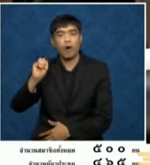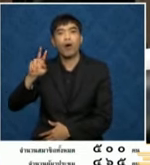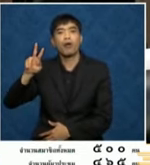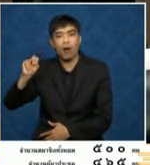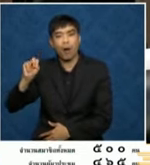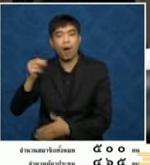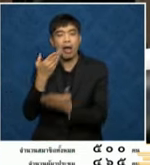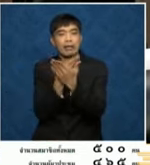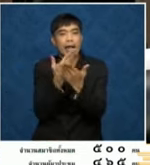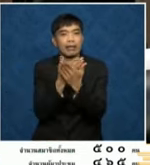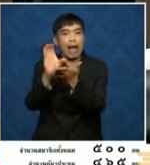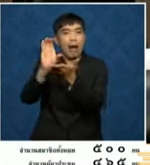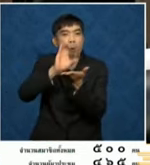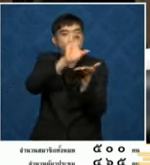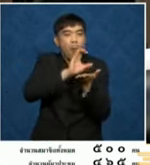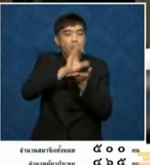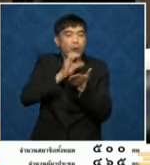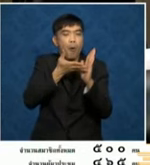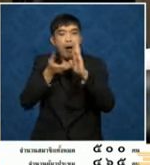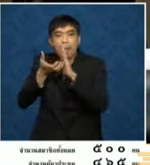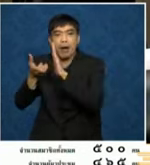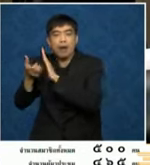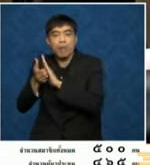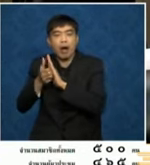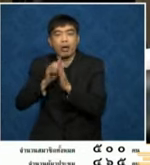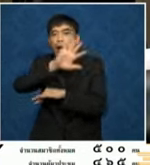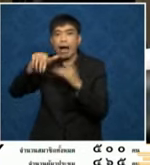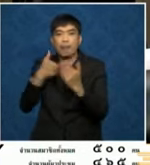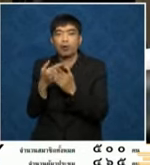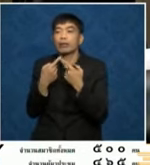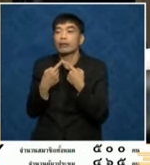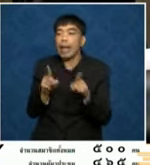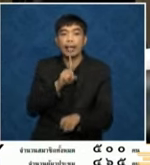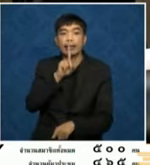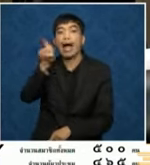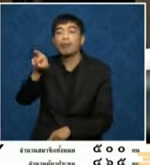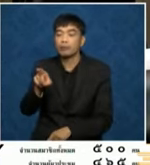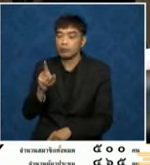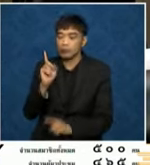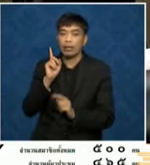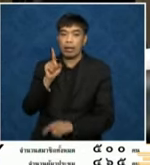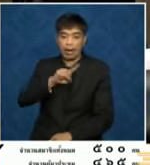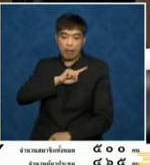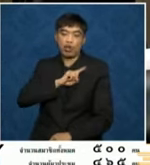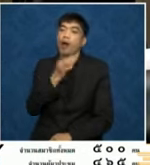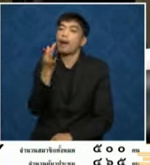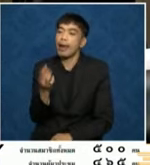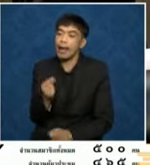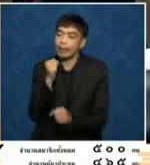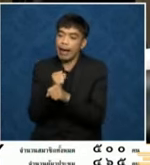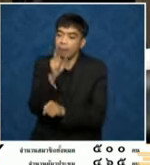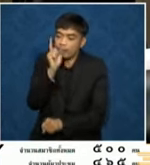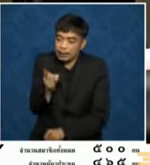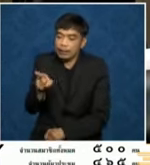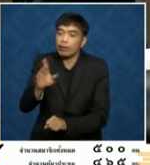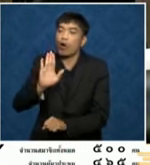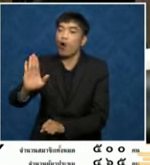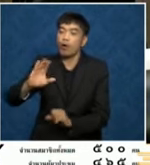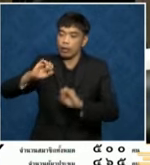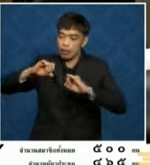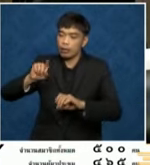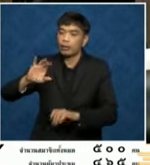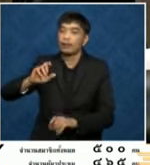านในหน้าที่ของท่านและพอถามถึงงานหน้าที่ของท่านก็ไม่มีอีกเช่นกันสรุปแล้วหน่วยงานนี้